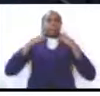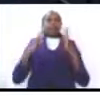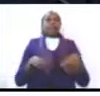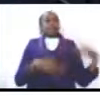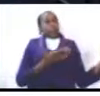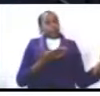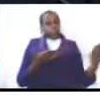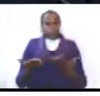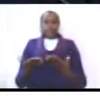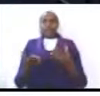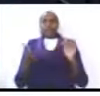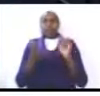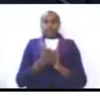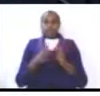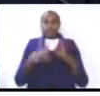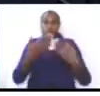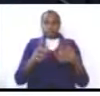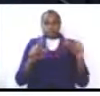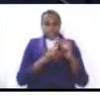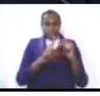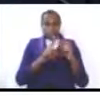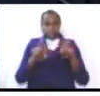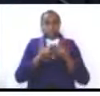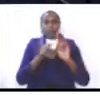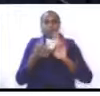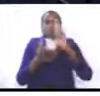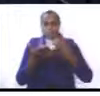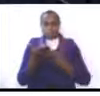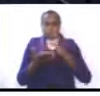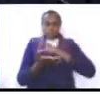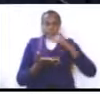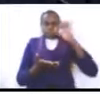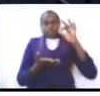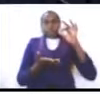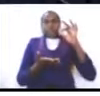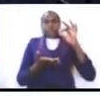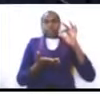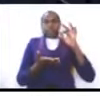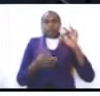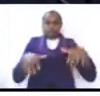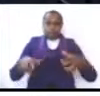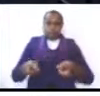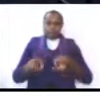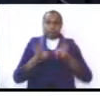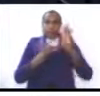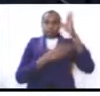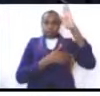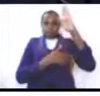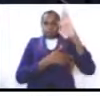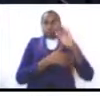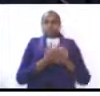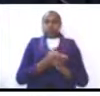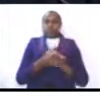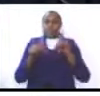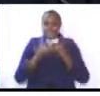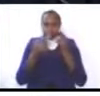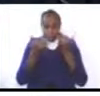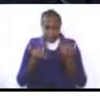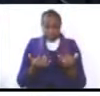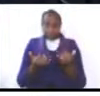Ninamkaribisha ili atupe neno na atumiwe na Roho Mtakatifu wa Mungu kulingana na mapenzi yake. Na kwa sasa